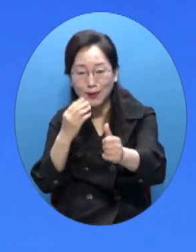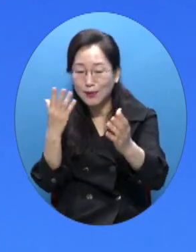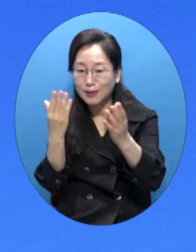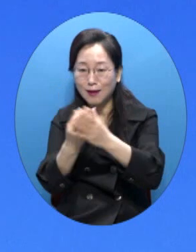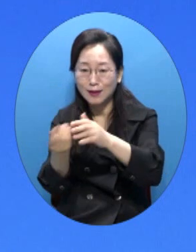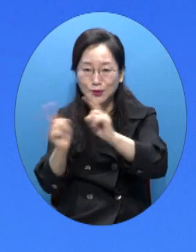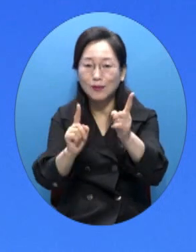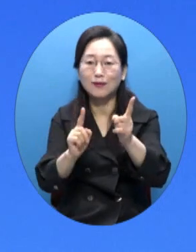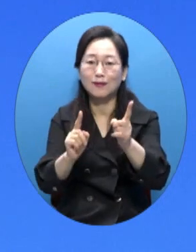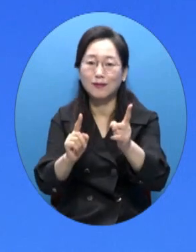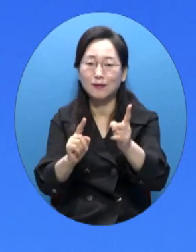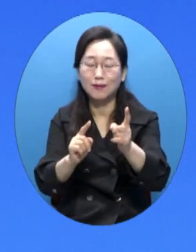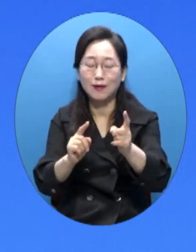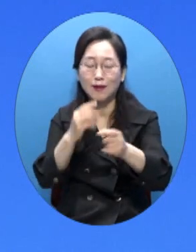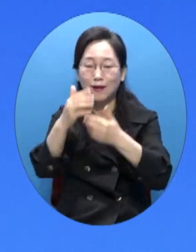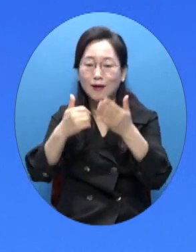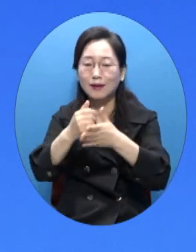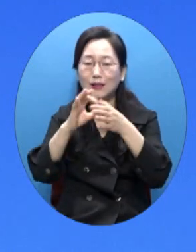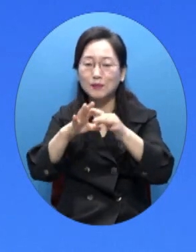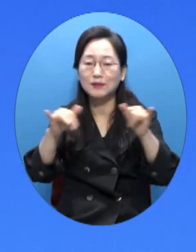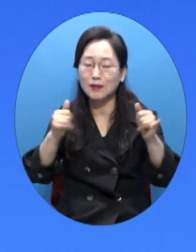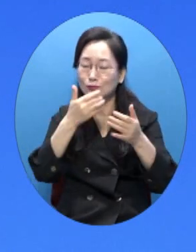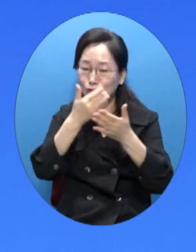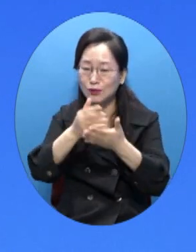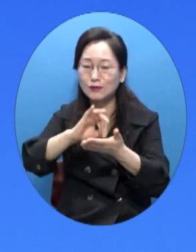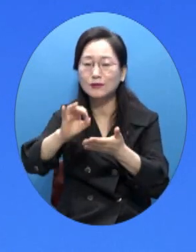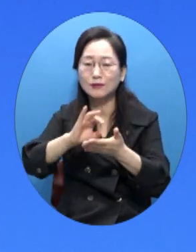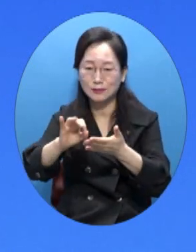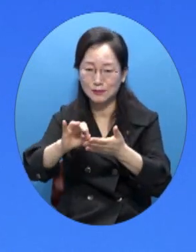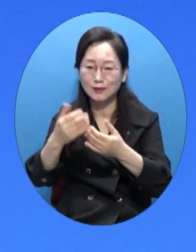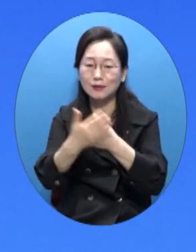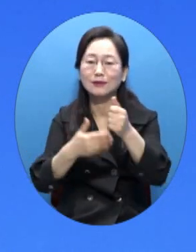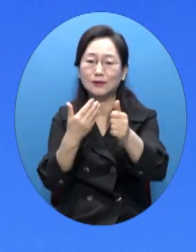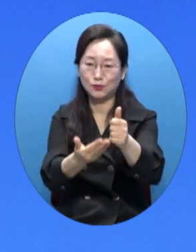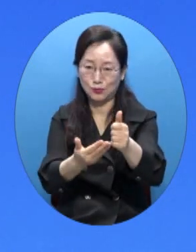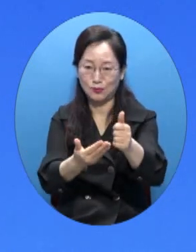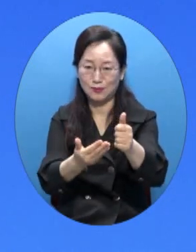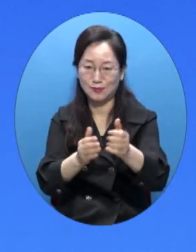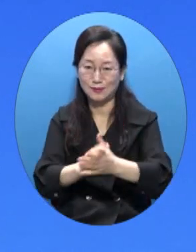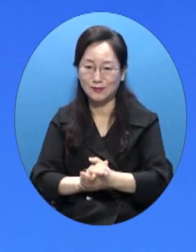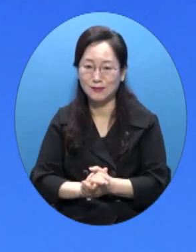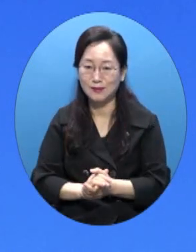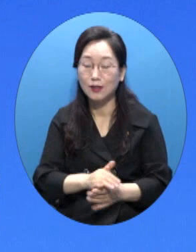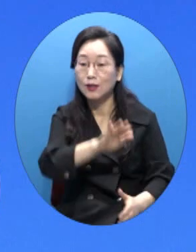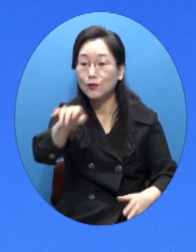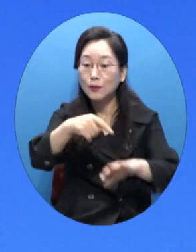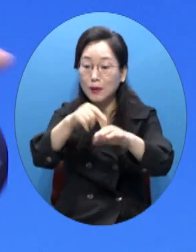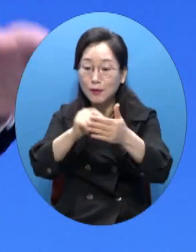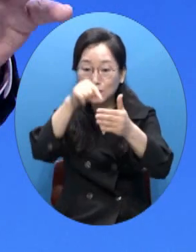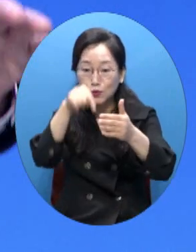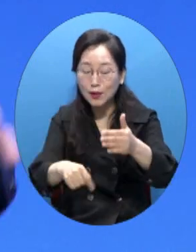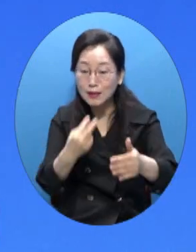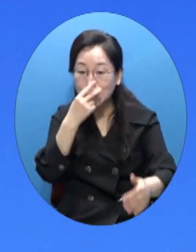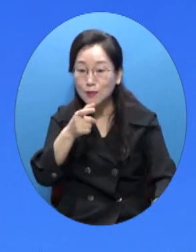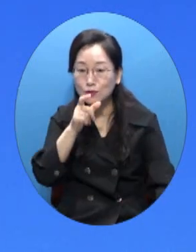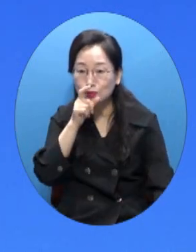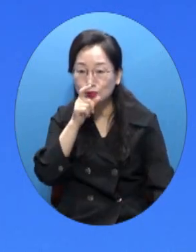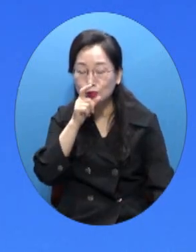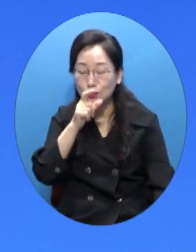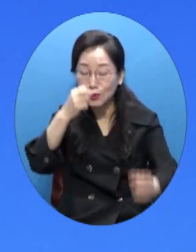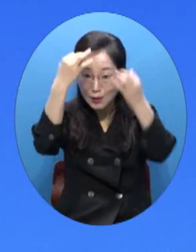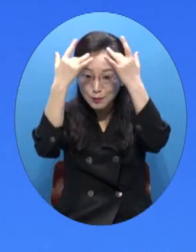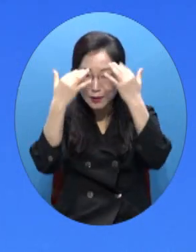회복시켜서 위대한 하나님의 사람으로 귀하게 쓰임받을 수 있도록 은혜를 베풀어 주신 것입니다. 우리 마음 가운데 이 생명수가